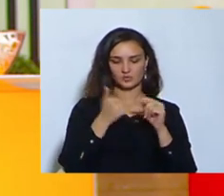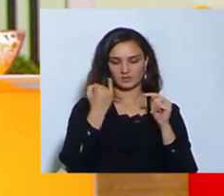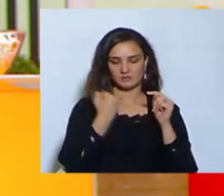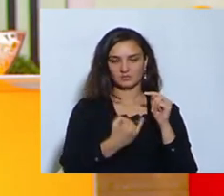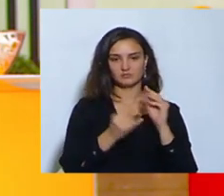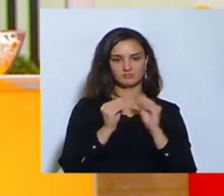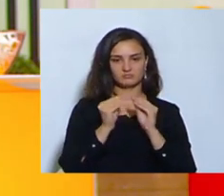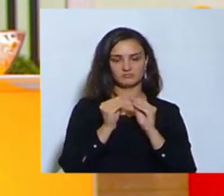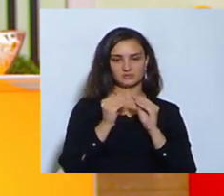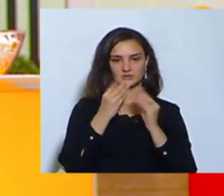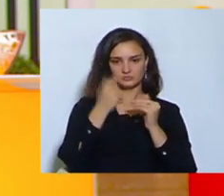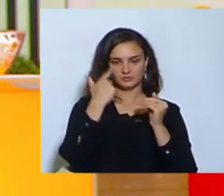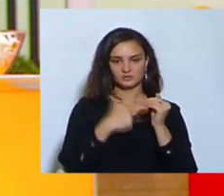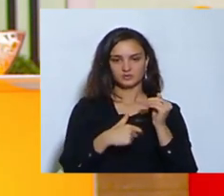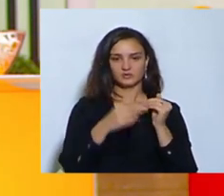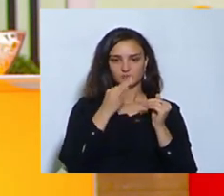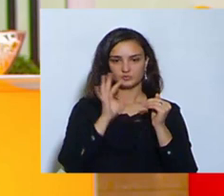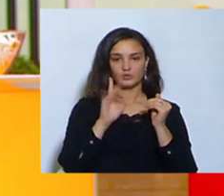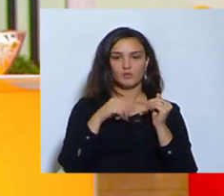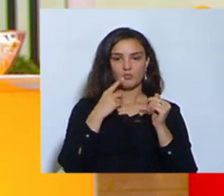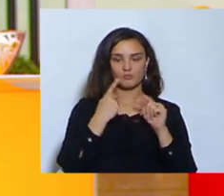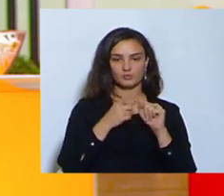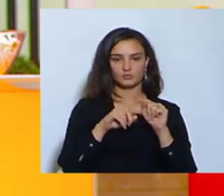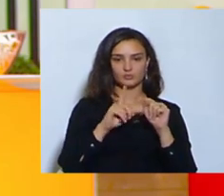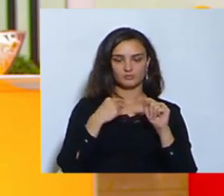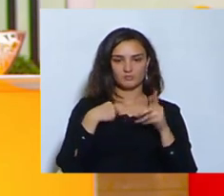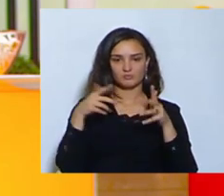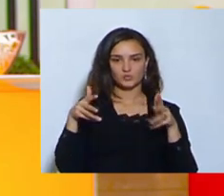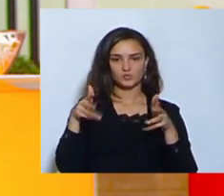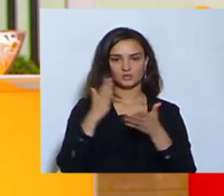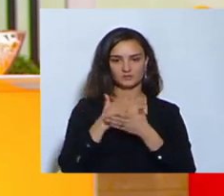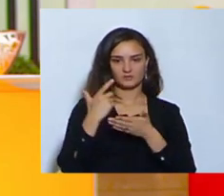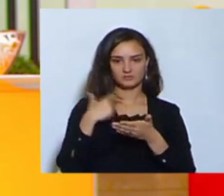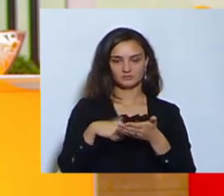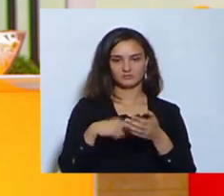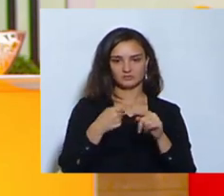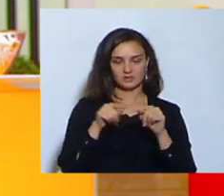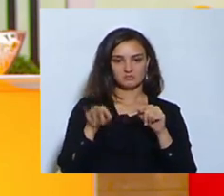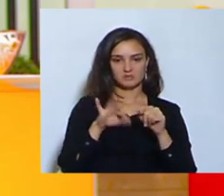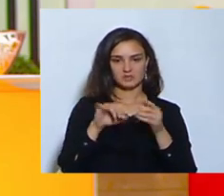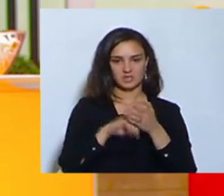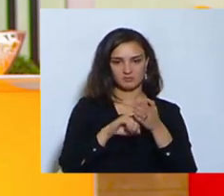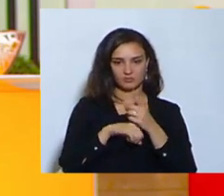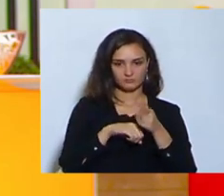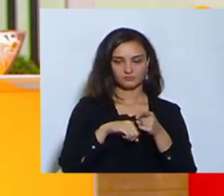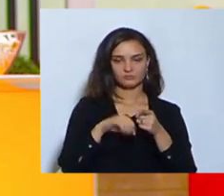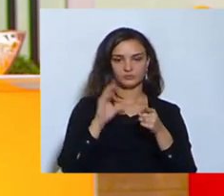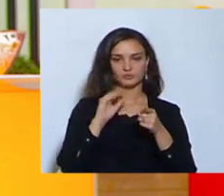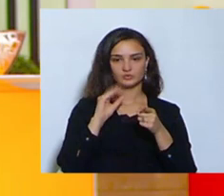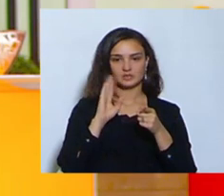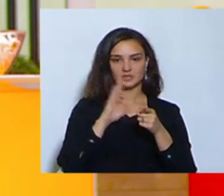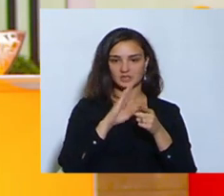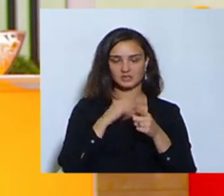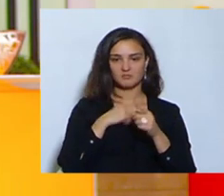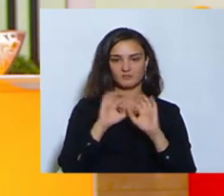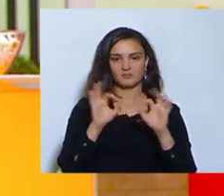არ უნდა იყვნენ საკუთარი ორეულის შეფასებისას ამბობენ რომ მე ვსუქანი ვარ. ამის გამო როდესაც დედა